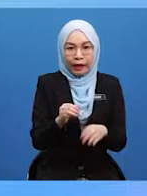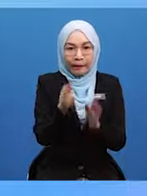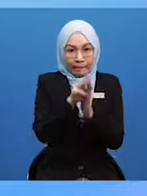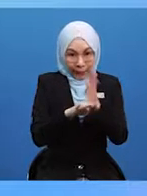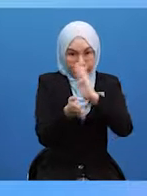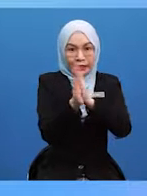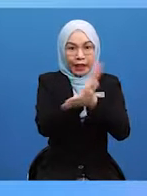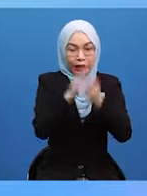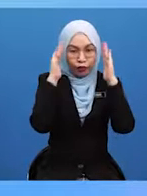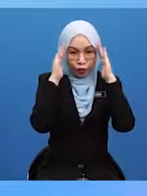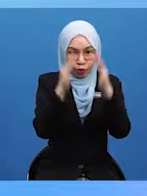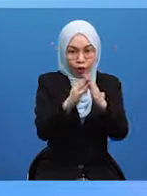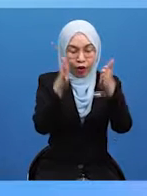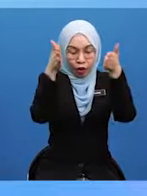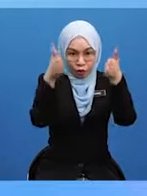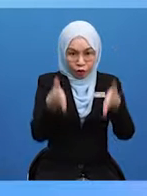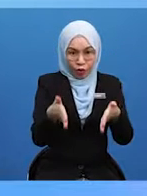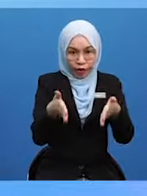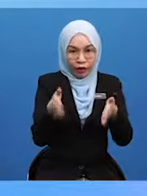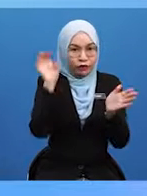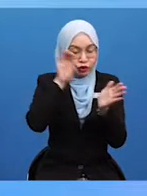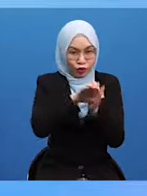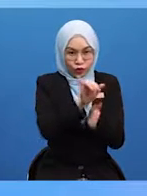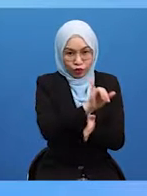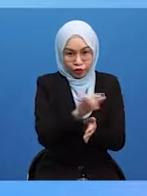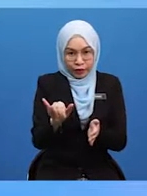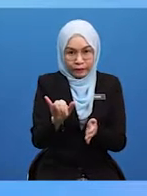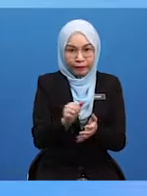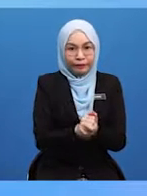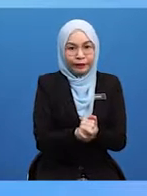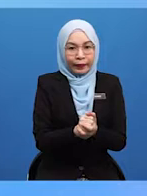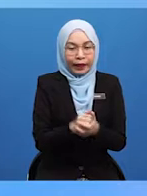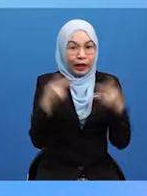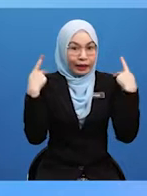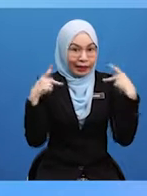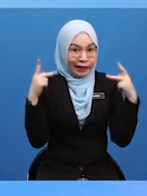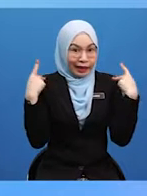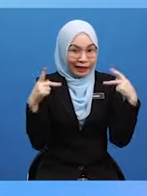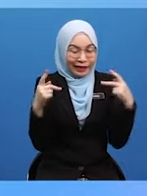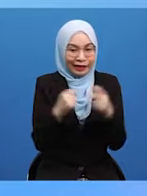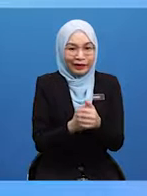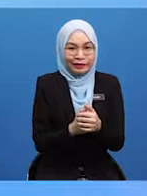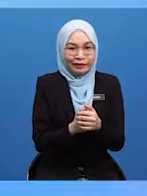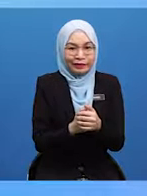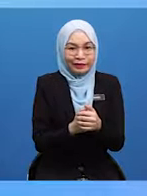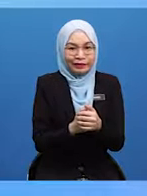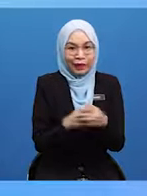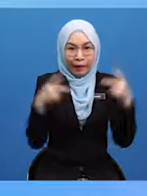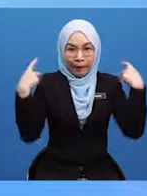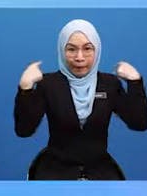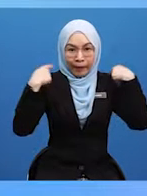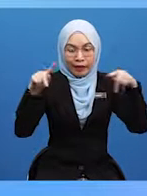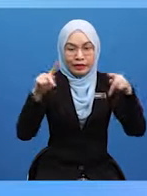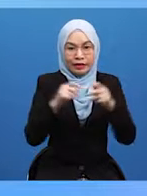ramai, seperti pusat membeli belah atau pasar raya. Selain